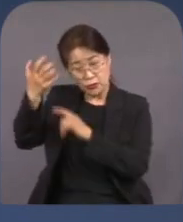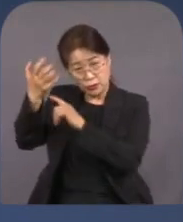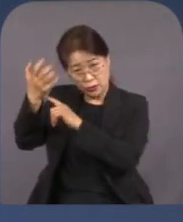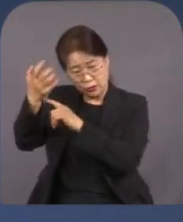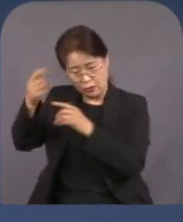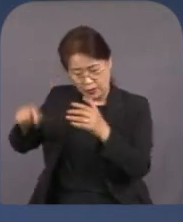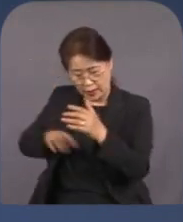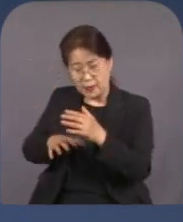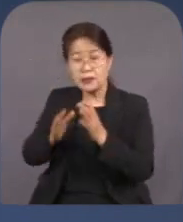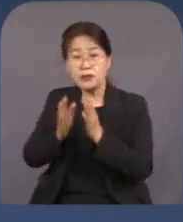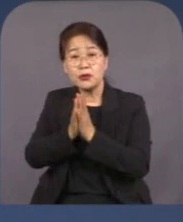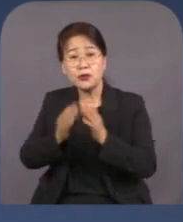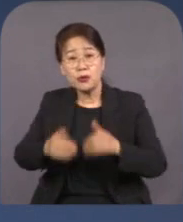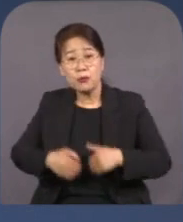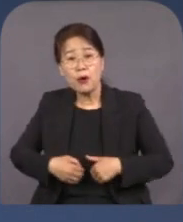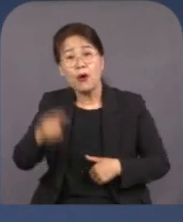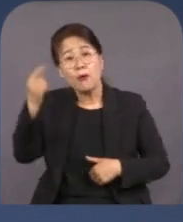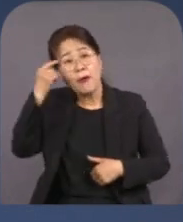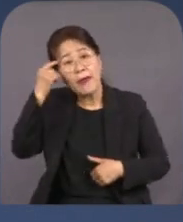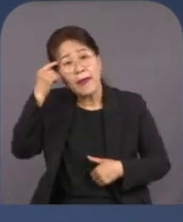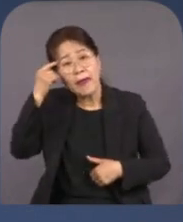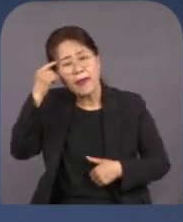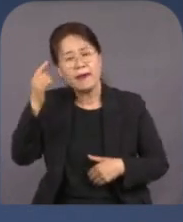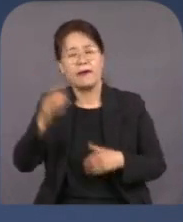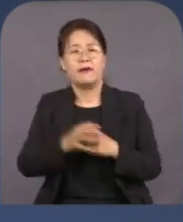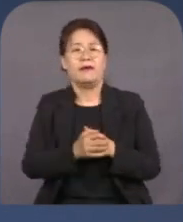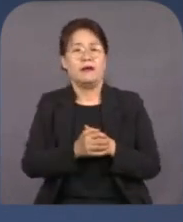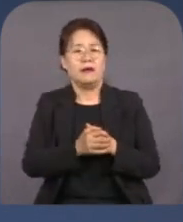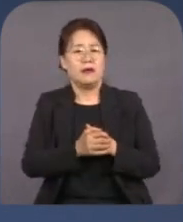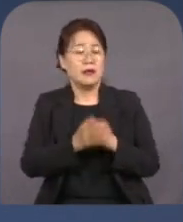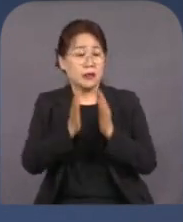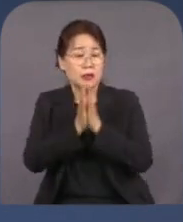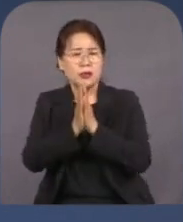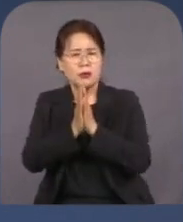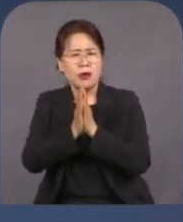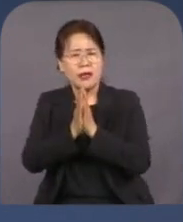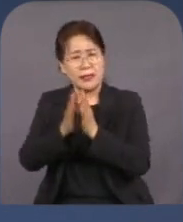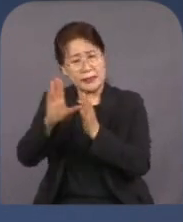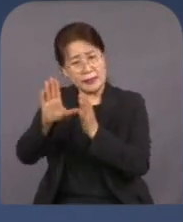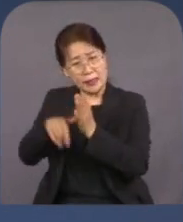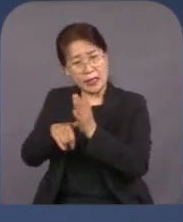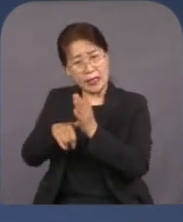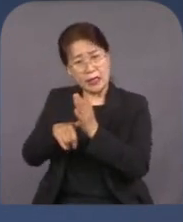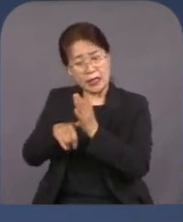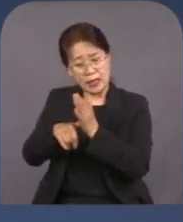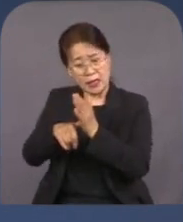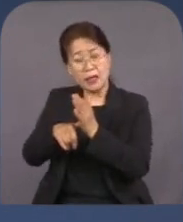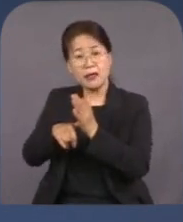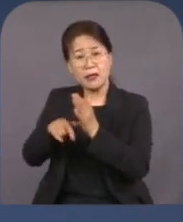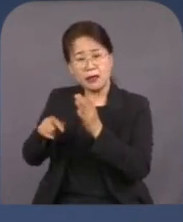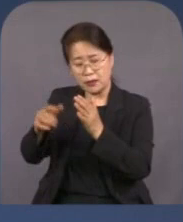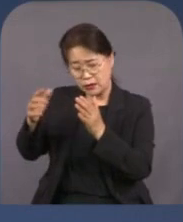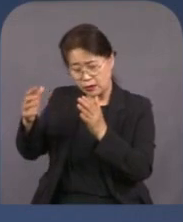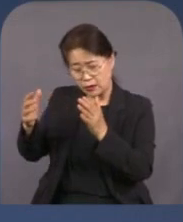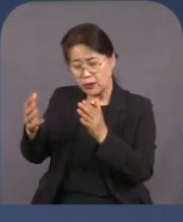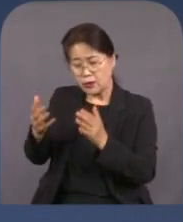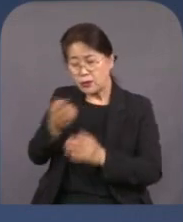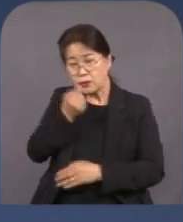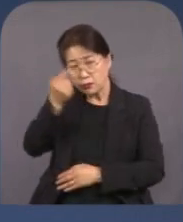중요합니다 왜 우리는 기도하면서 성령 안에서 기도할 때 성령 안에서 기도를 해야